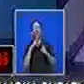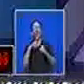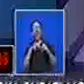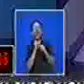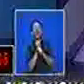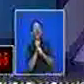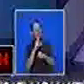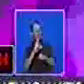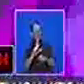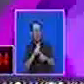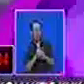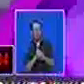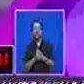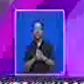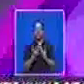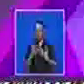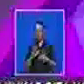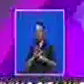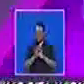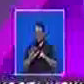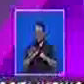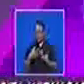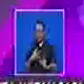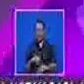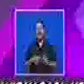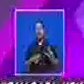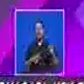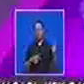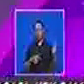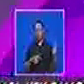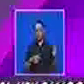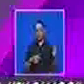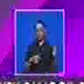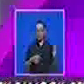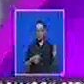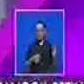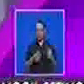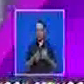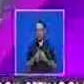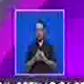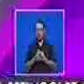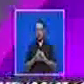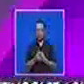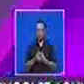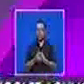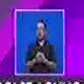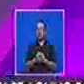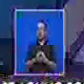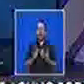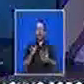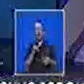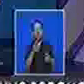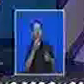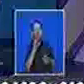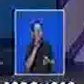Baik. Silakan paslon nomor urut 2 untuk menanggapi 1,5 menit. Oh, satu lagi masih sedikit. Sudah habis. Tata ruangnya sudah habis. Dikerjakan di DPRD.